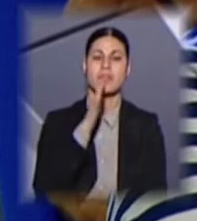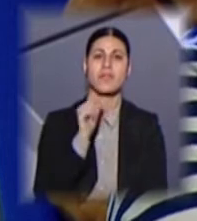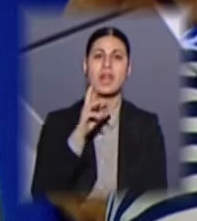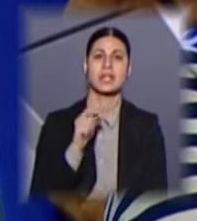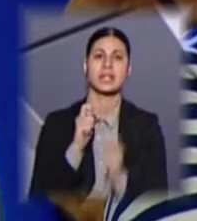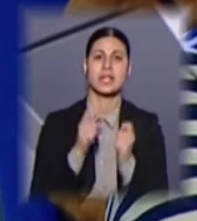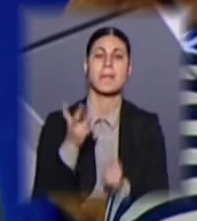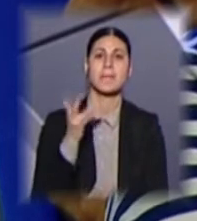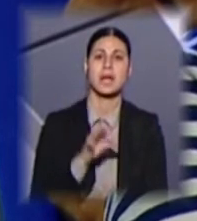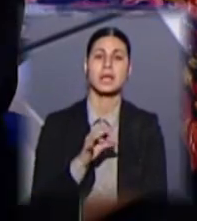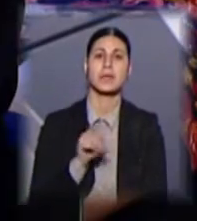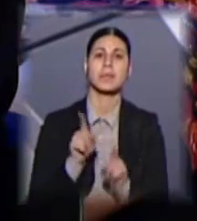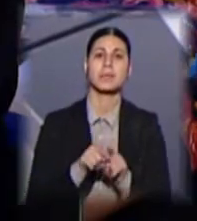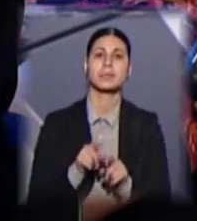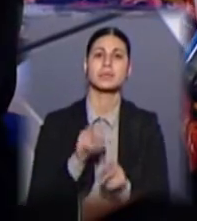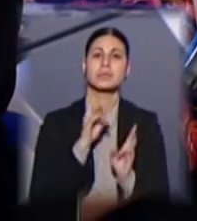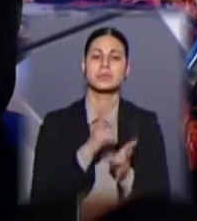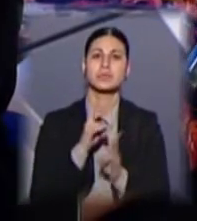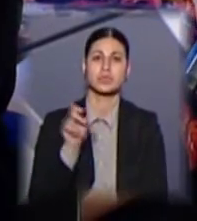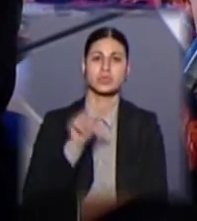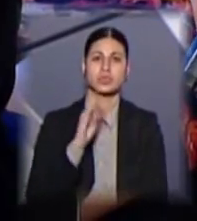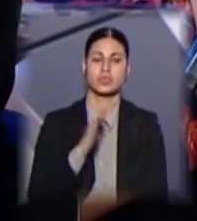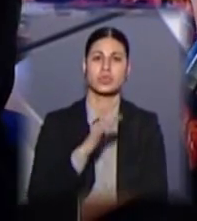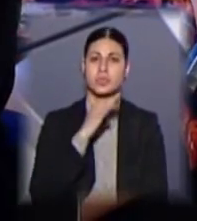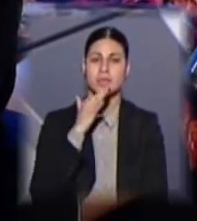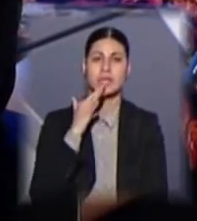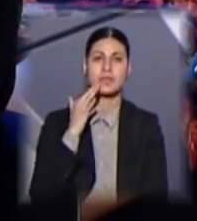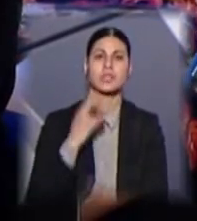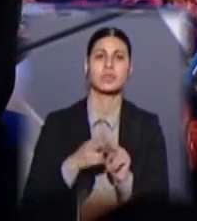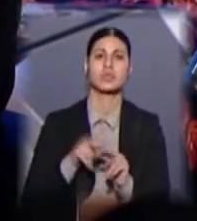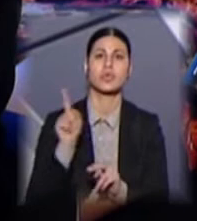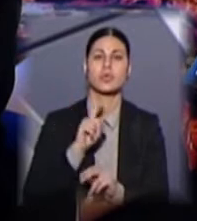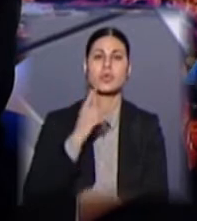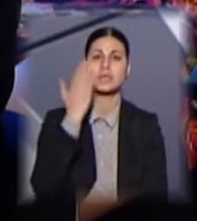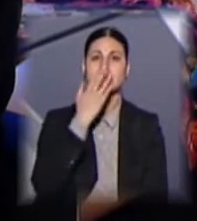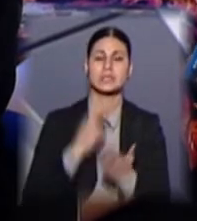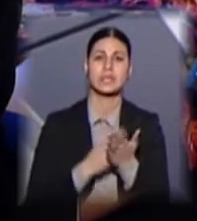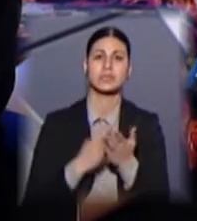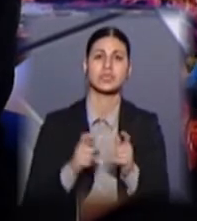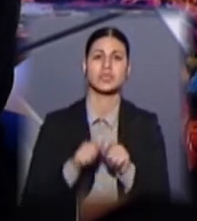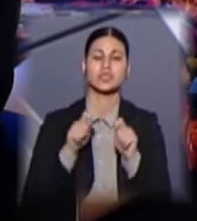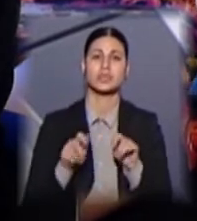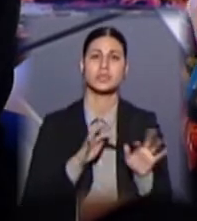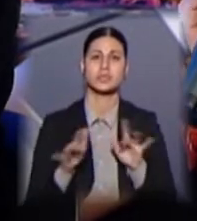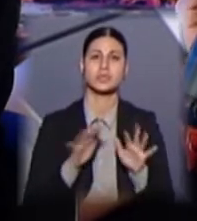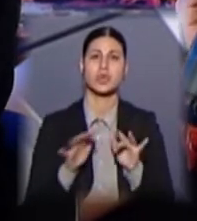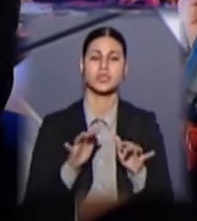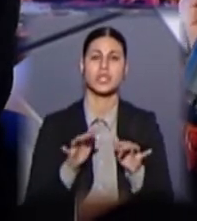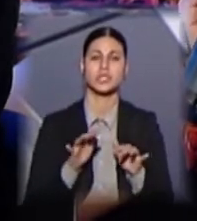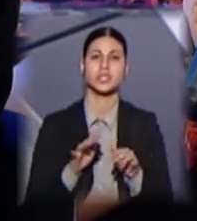რაც დაზიანდა, ეს არის მთლიანი ინფრასტრუქტურა. იმიტომ რომ სახელმწიფოს შექმნის პროცესში, როგორც ისაუბრეს ჩემმა